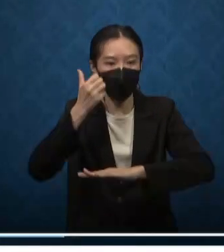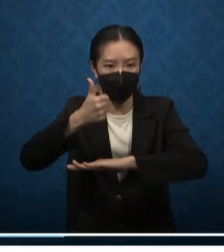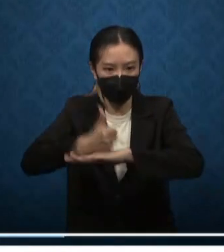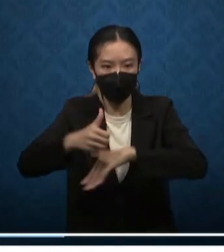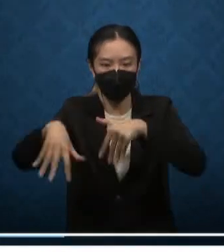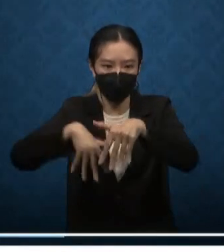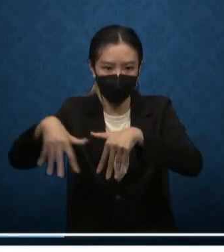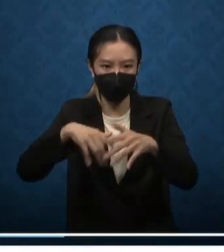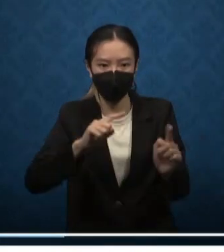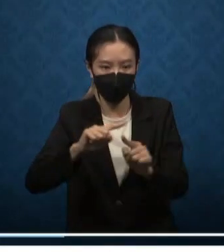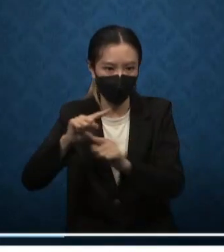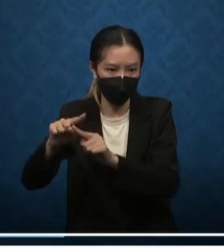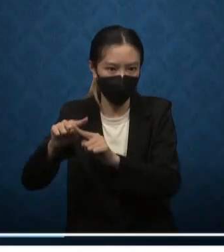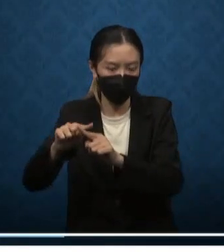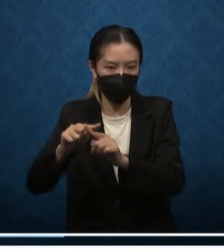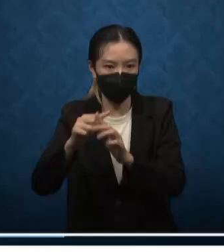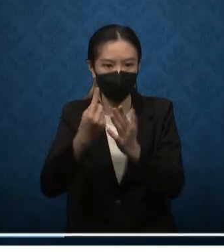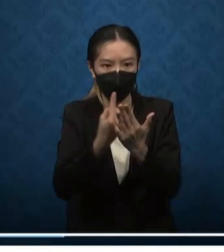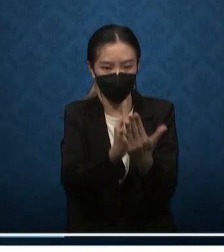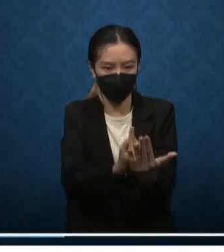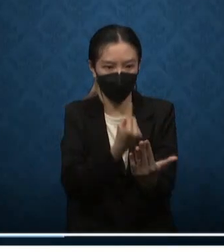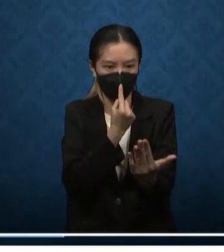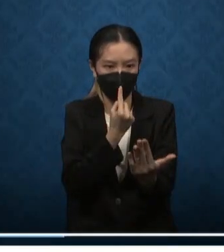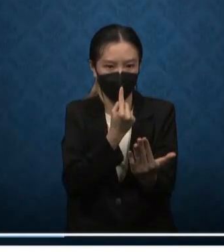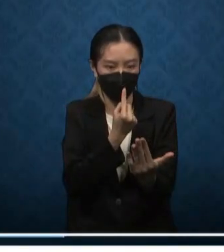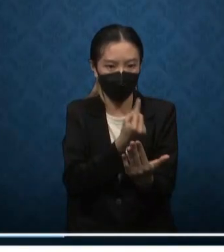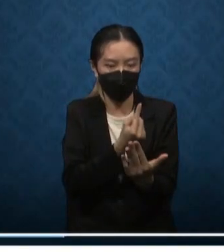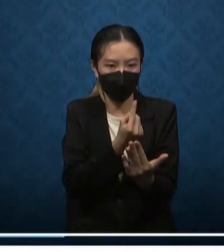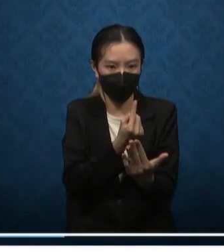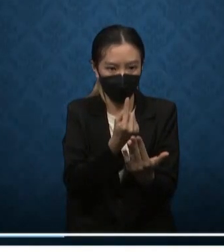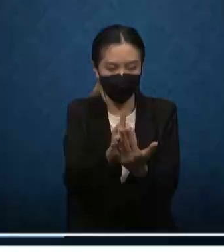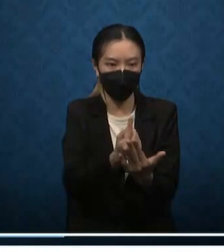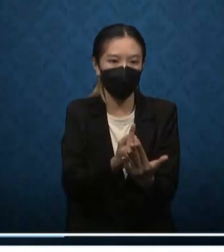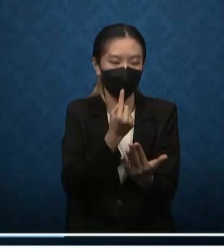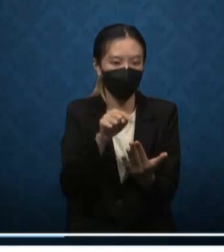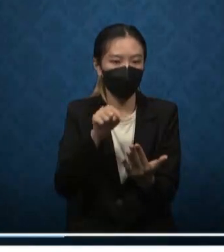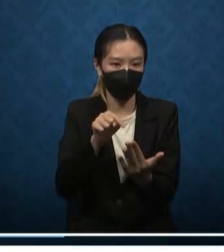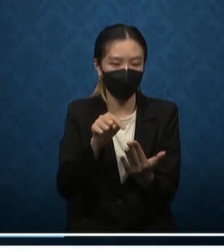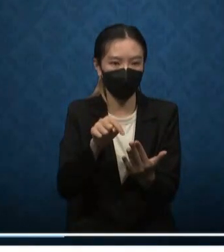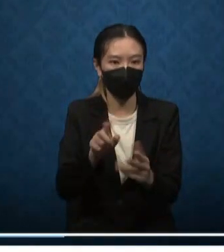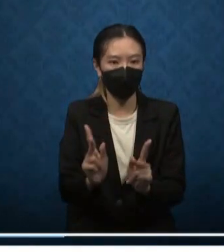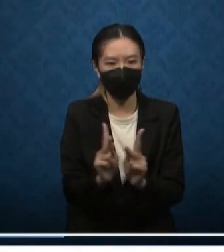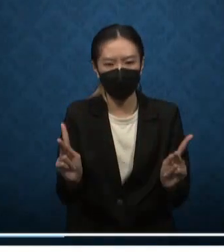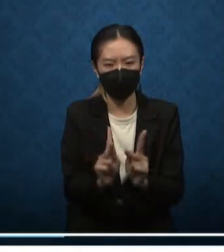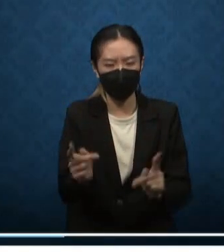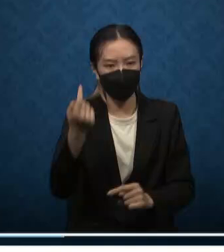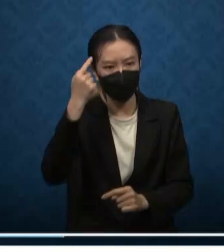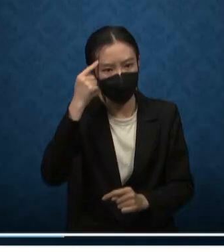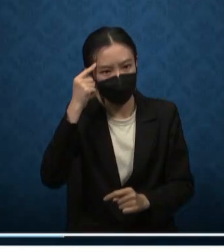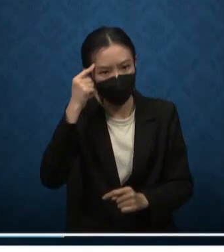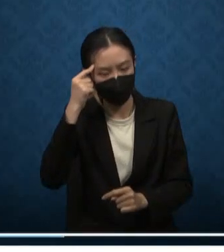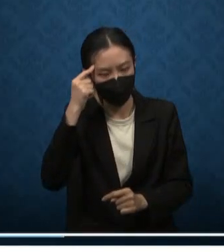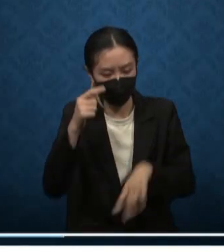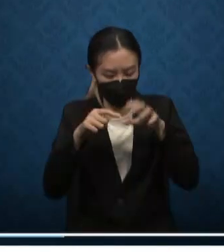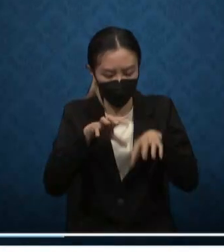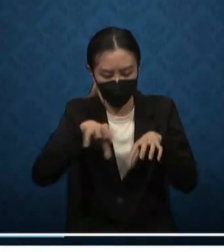สำเร็จในการขับเคลื่อนงานของสสปชดังนั้นคณะกรรมาธิการจึงมีข้อเสนอให้หน่วยงานที่